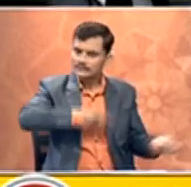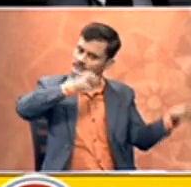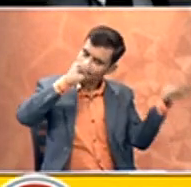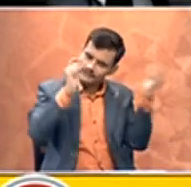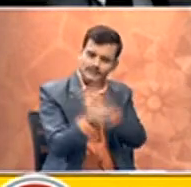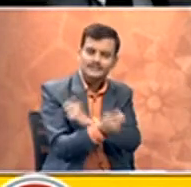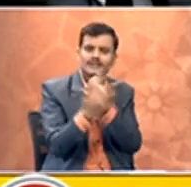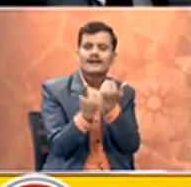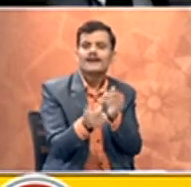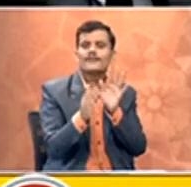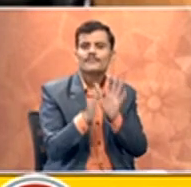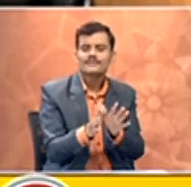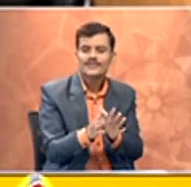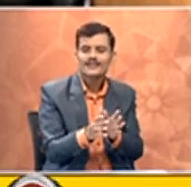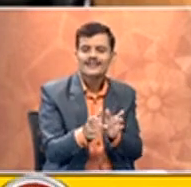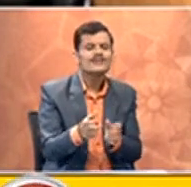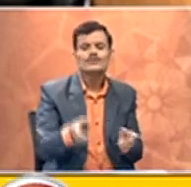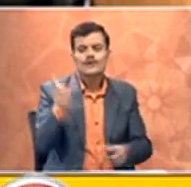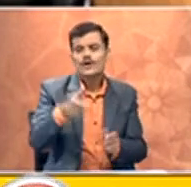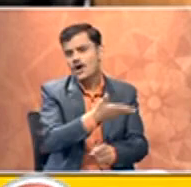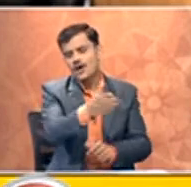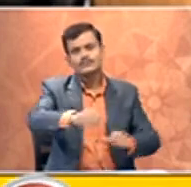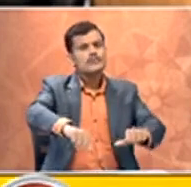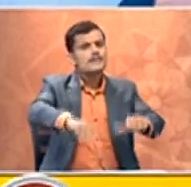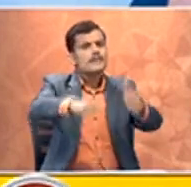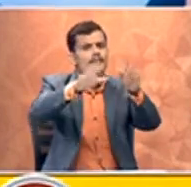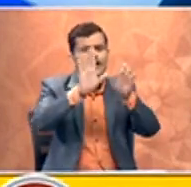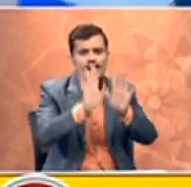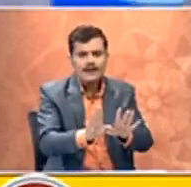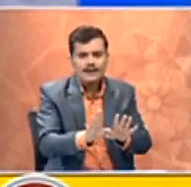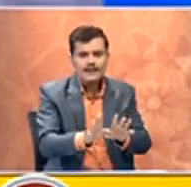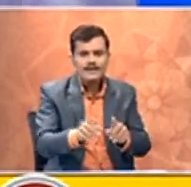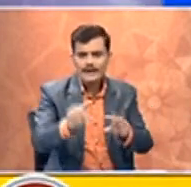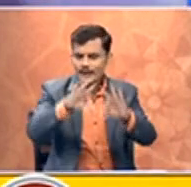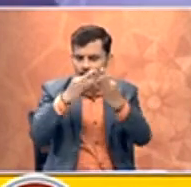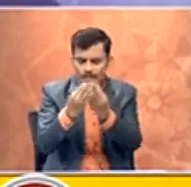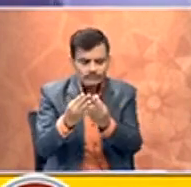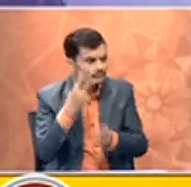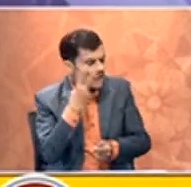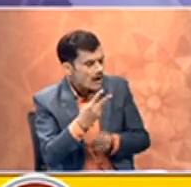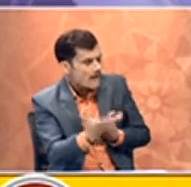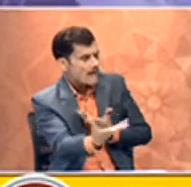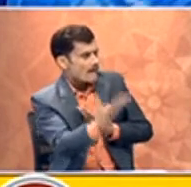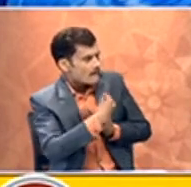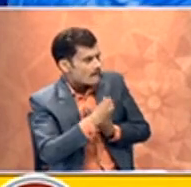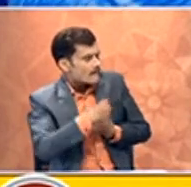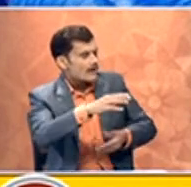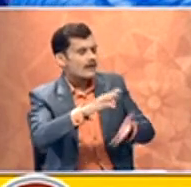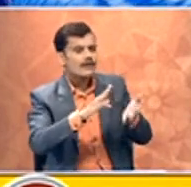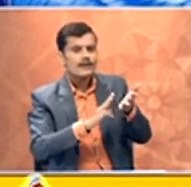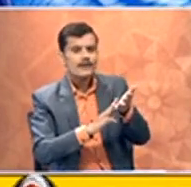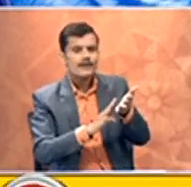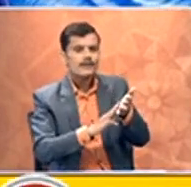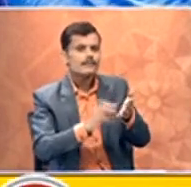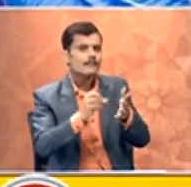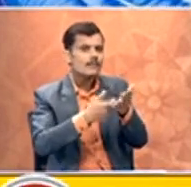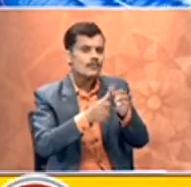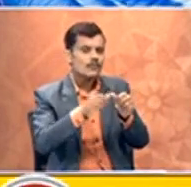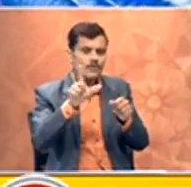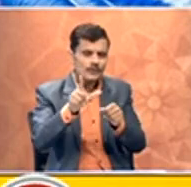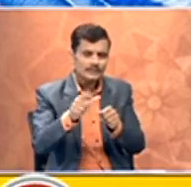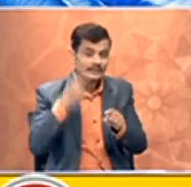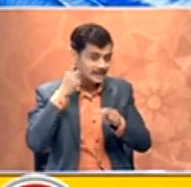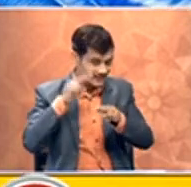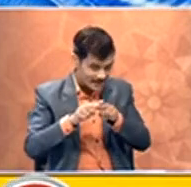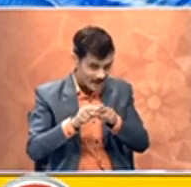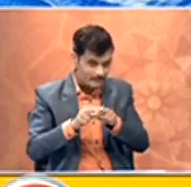जो सक्सेस लेते आ रहे हैं ना, वो सभी परिवारों को मोटिवेट करती है। हर खेल में जहां भी हमारे